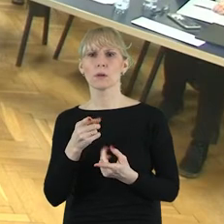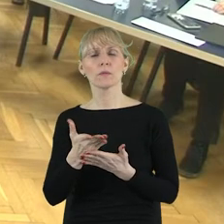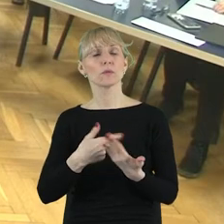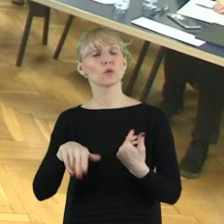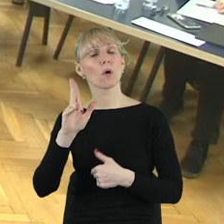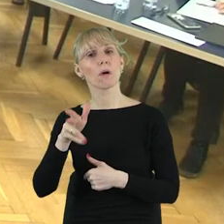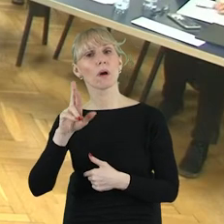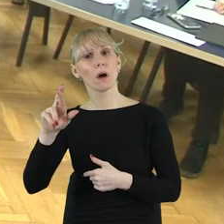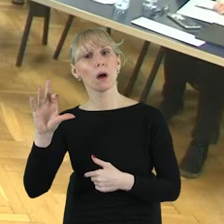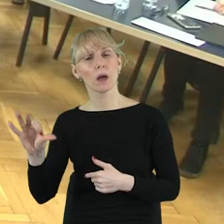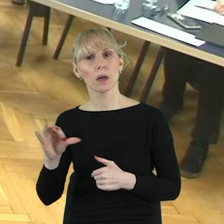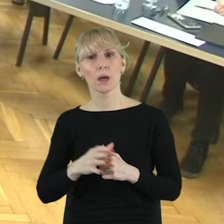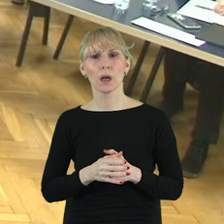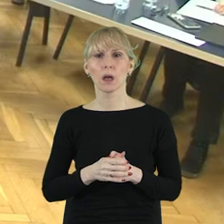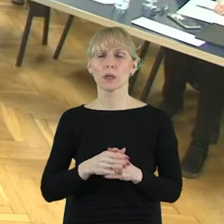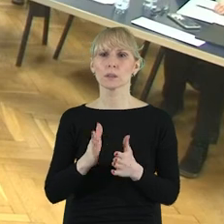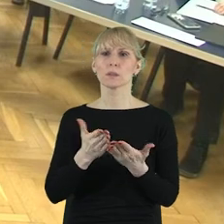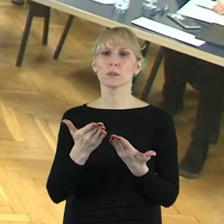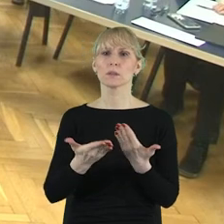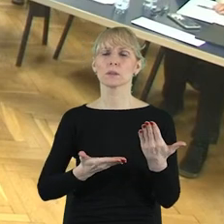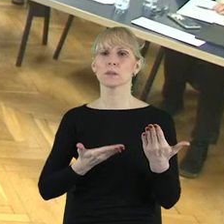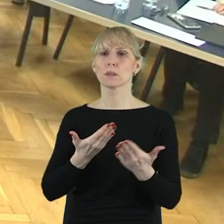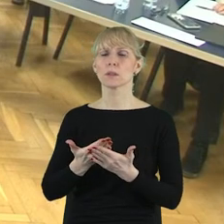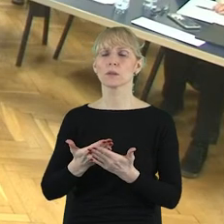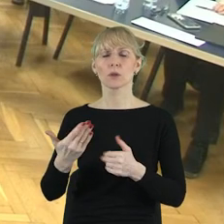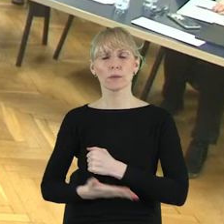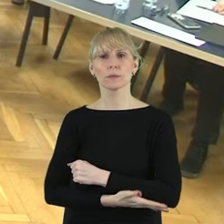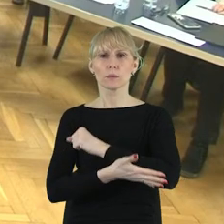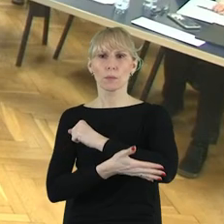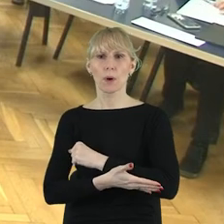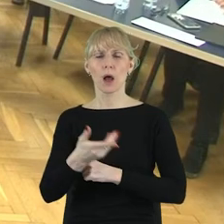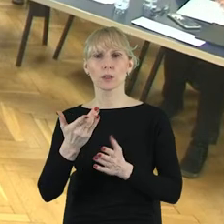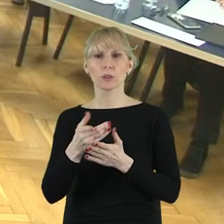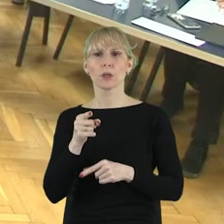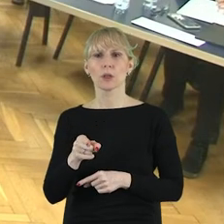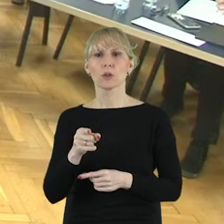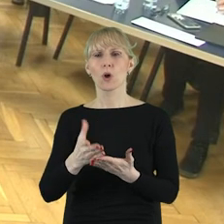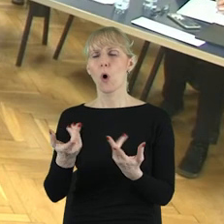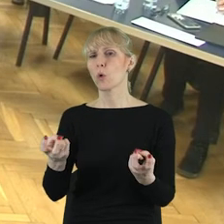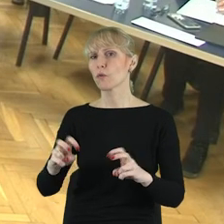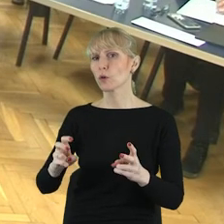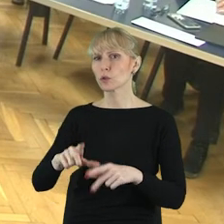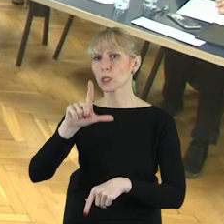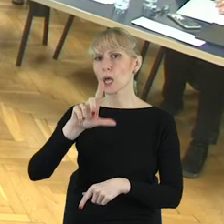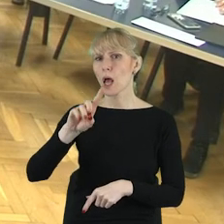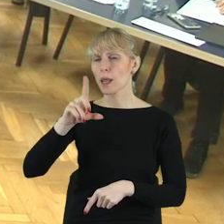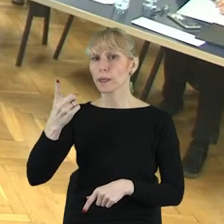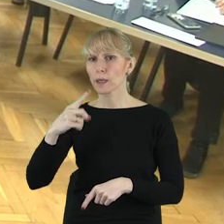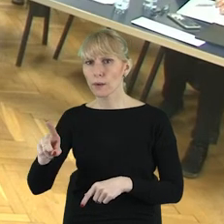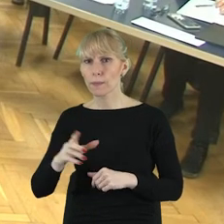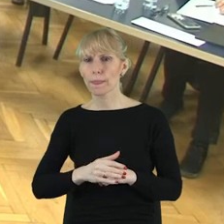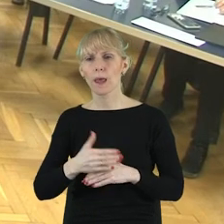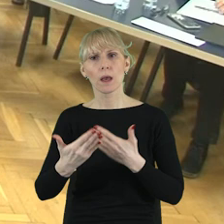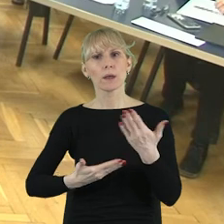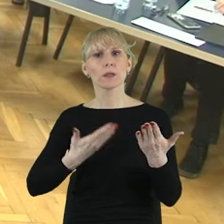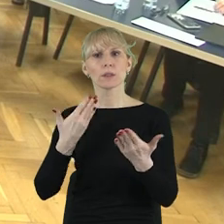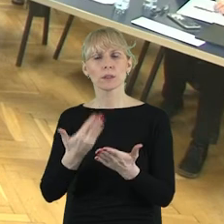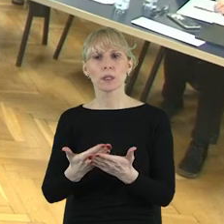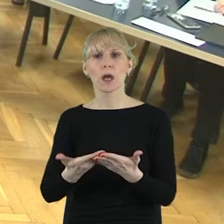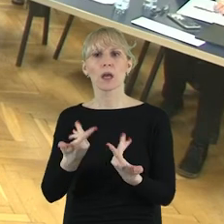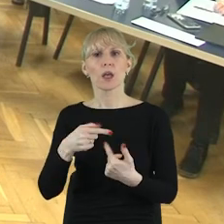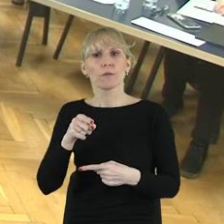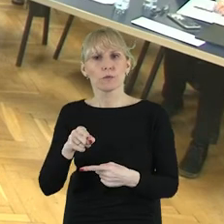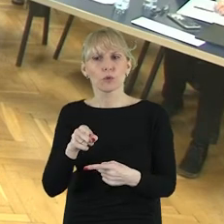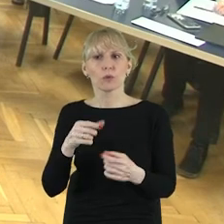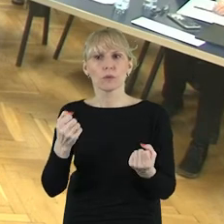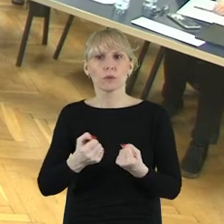punktów w KRS było zwiększenie szansy otrzymania wsparcie dla nowo utworzonych LGD, danie więcej czasu na odpowiednie